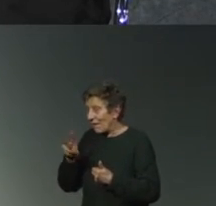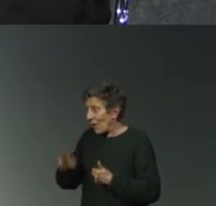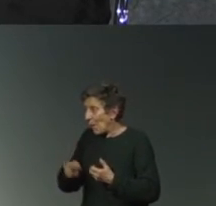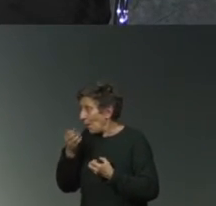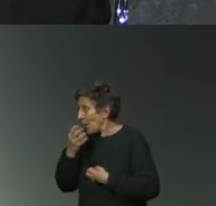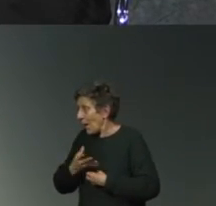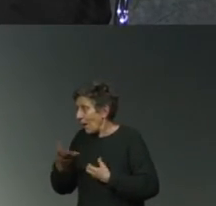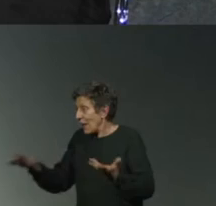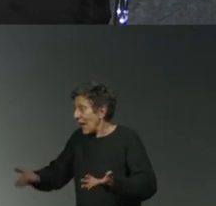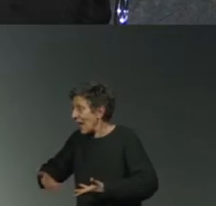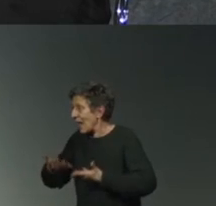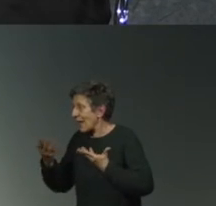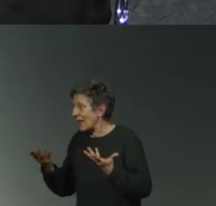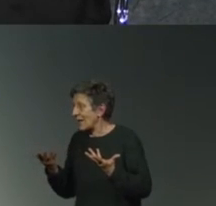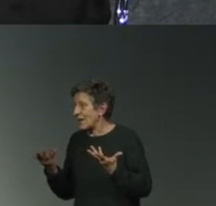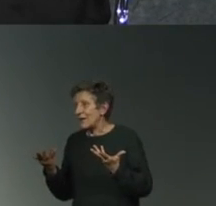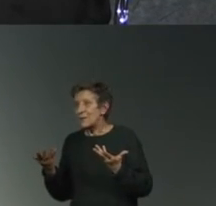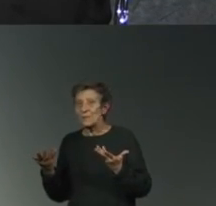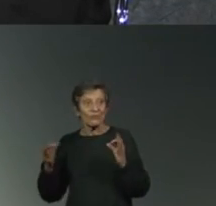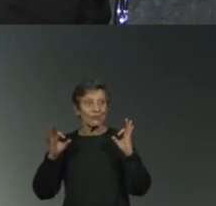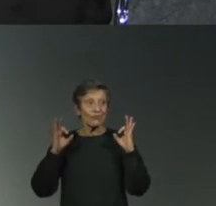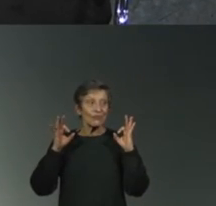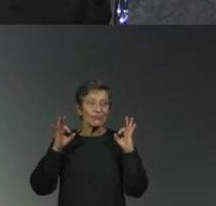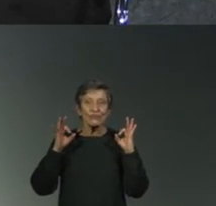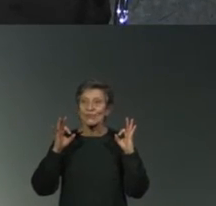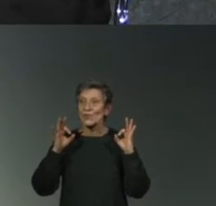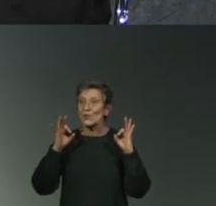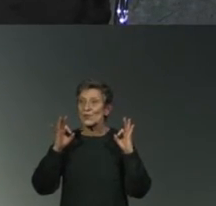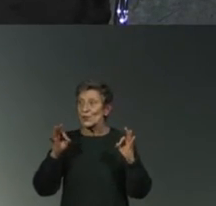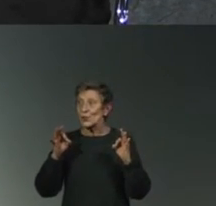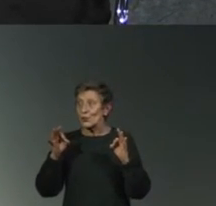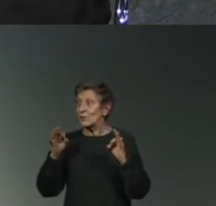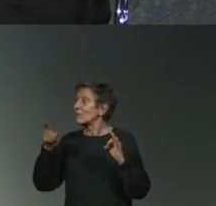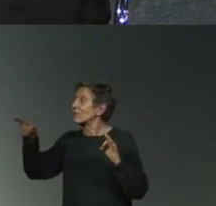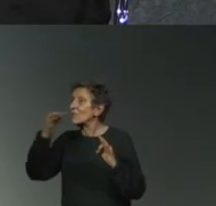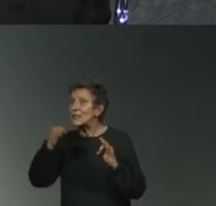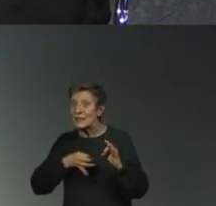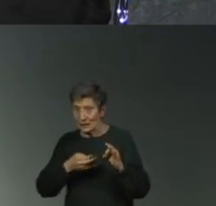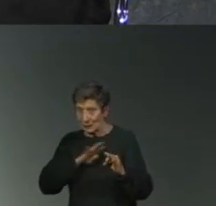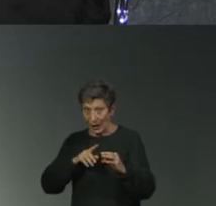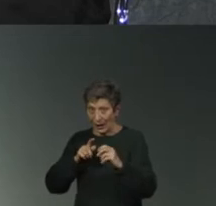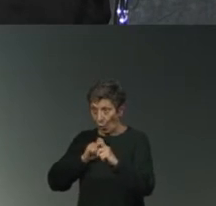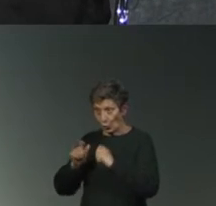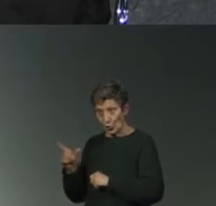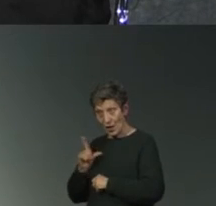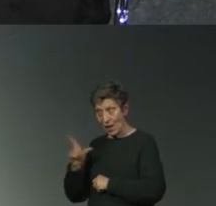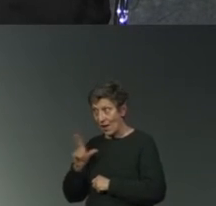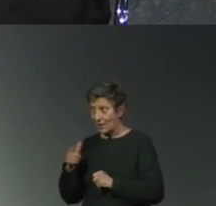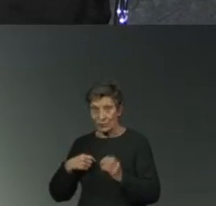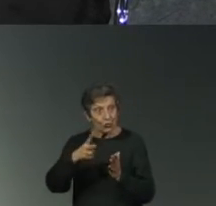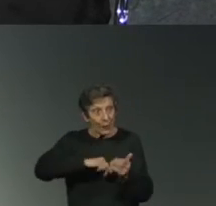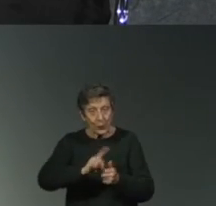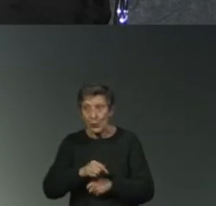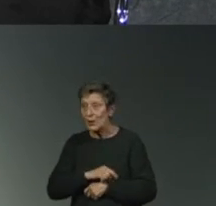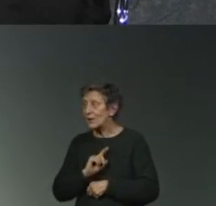dire, c'est notre entretien qui vient de vous l'inspirer, ou vous... Oui, tout à fait, j'ai pas lu. Vous